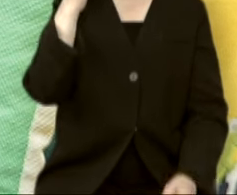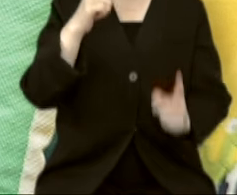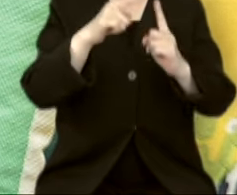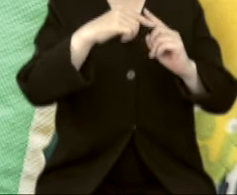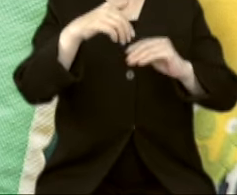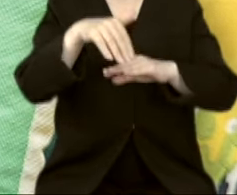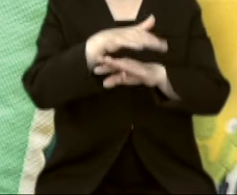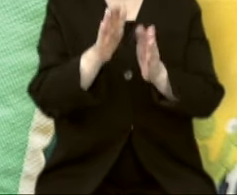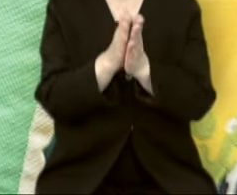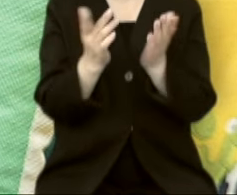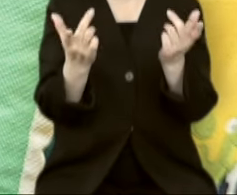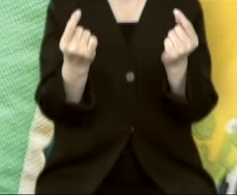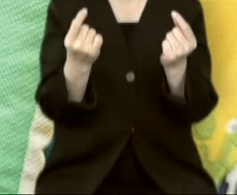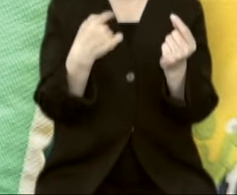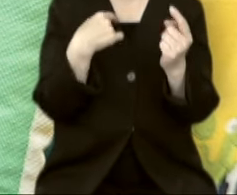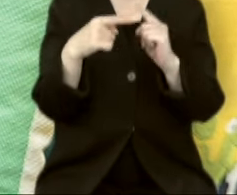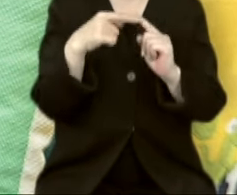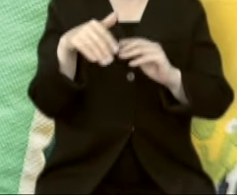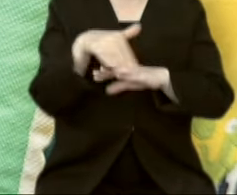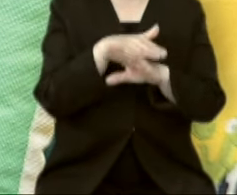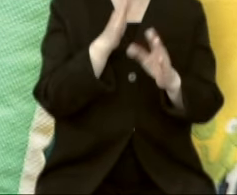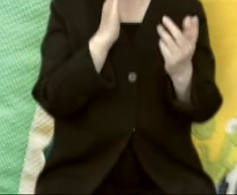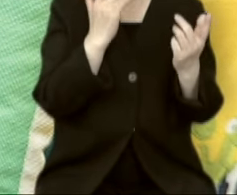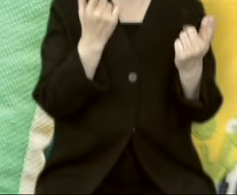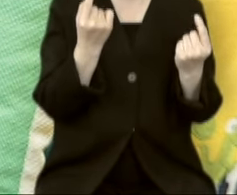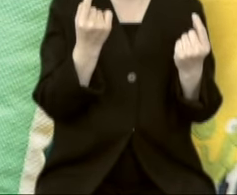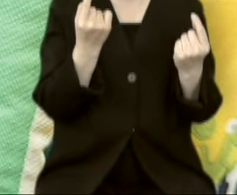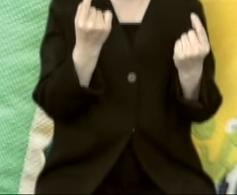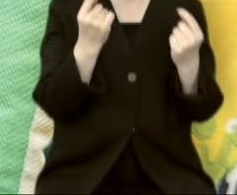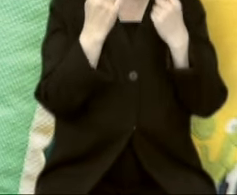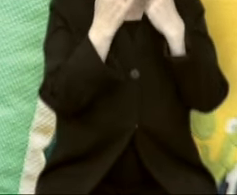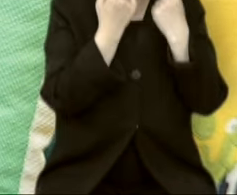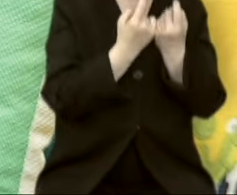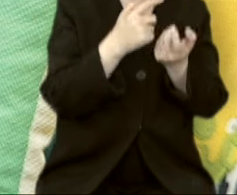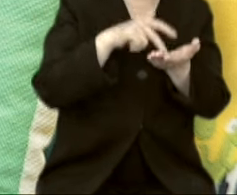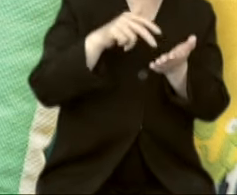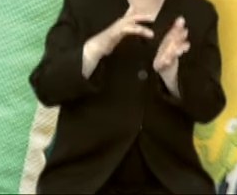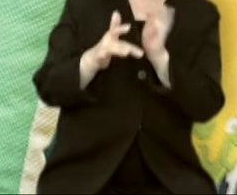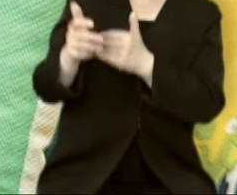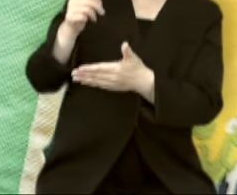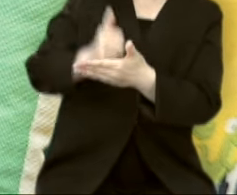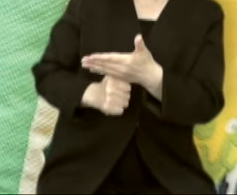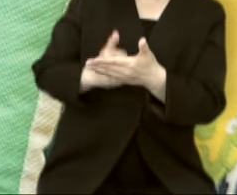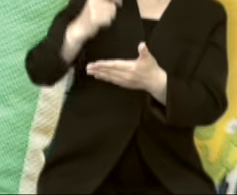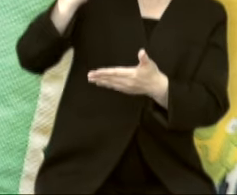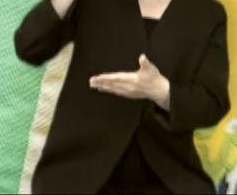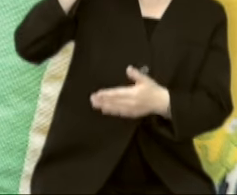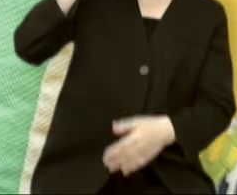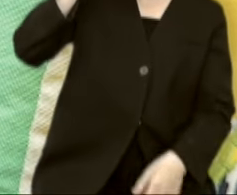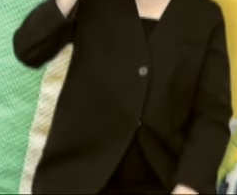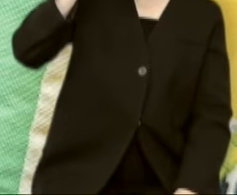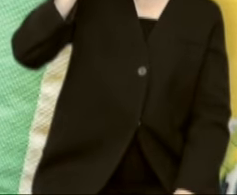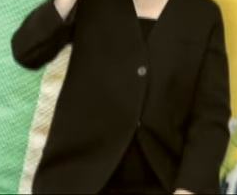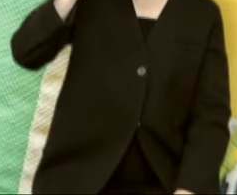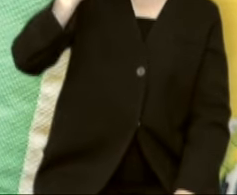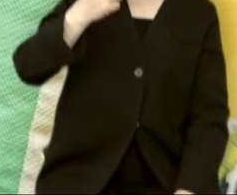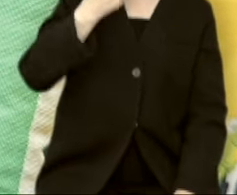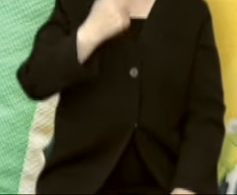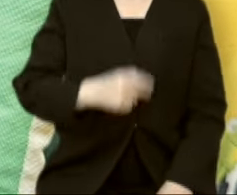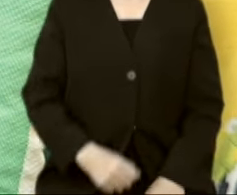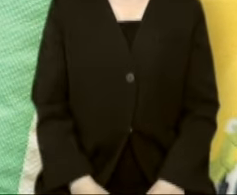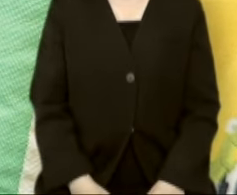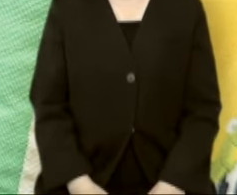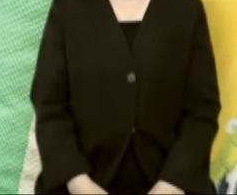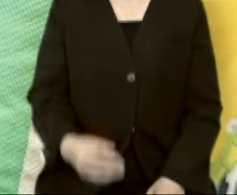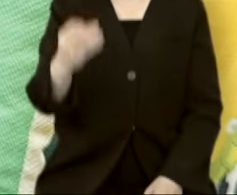교회 다니기 시작을 했어요. 그러니까 교회를 다니긴 했지만 개인적으로 예수님을 영접했다는 그런 계기가